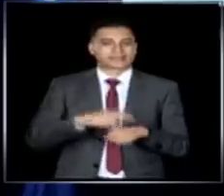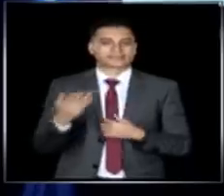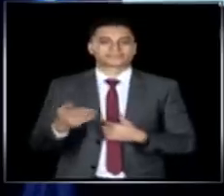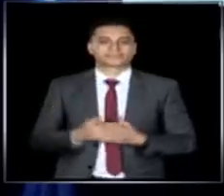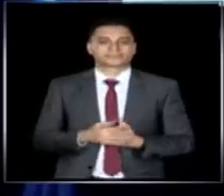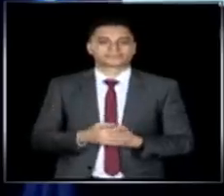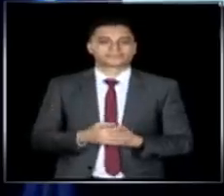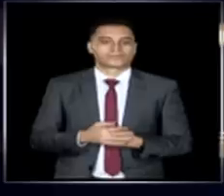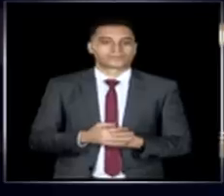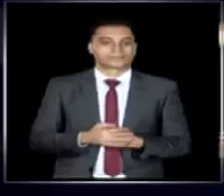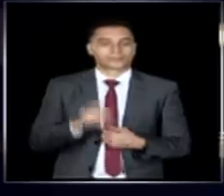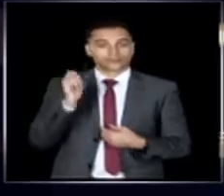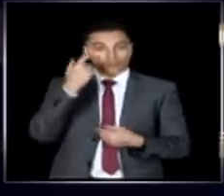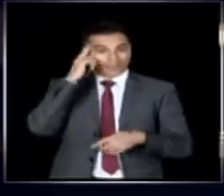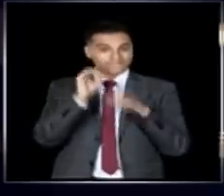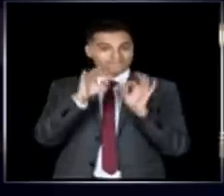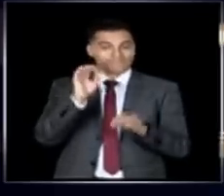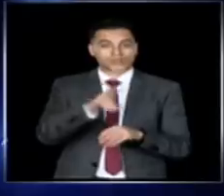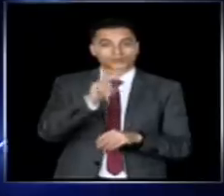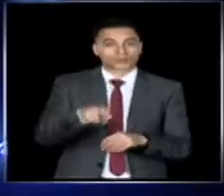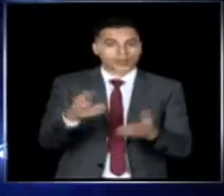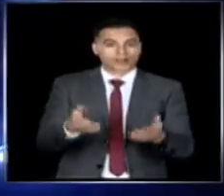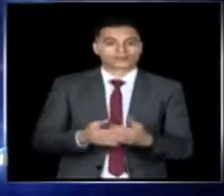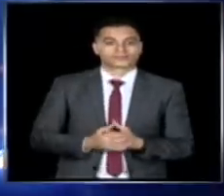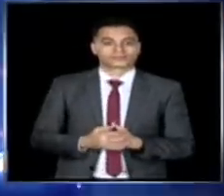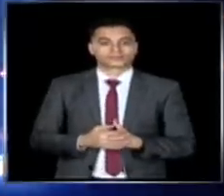المباراة. سرعة البديهة، والسؤال هو: